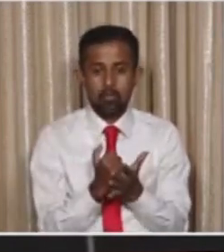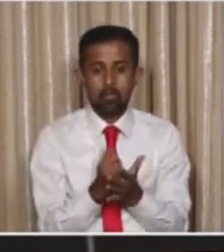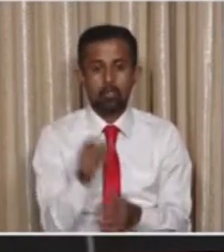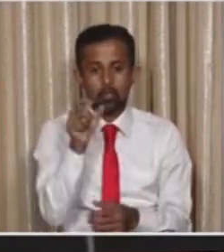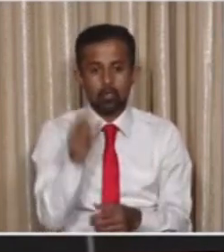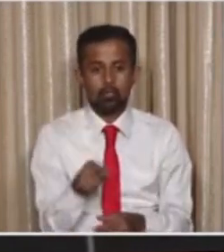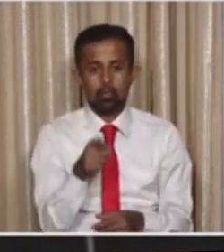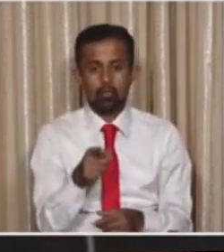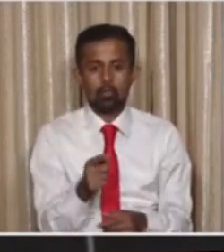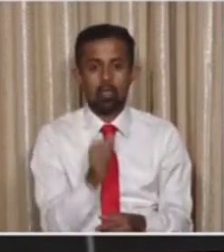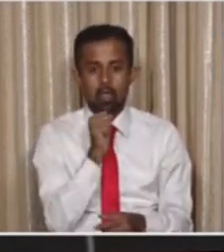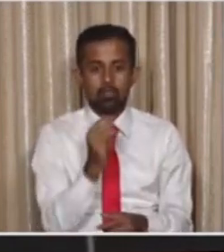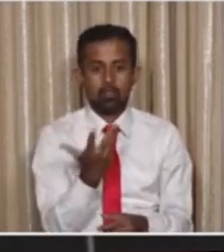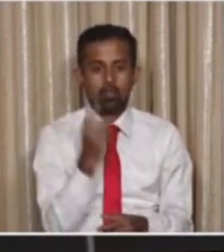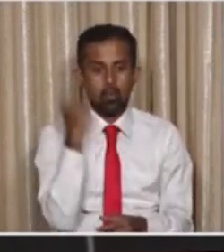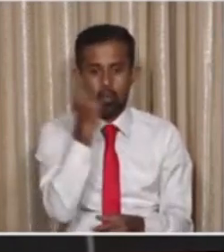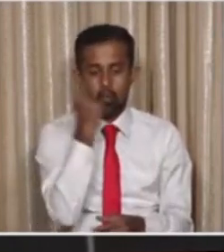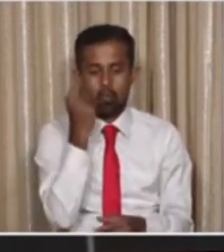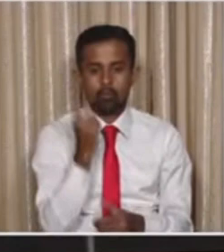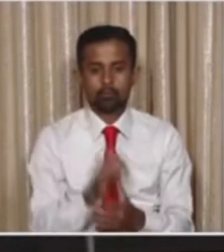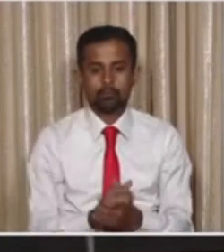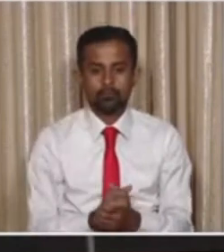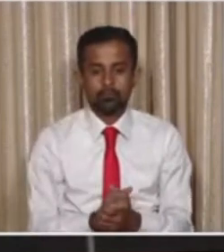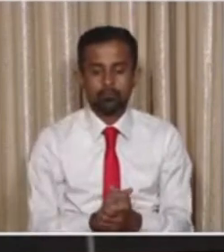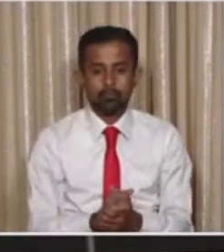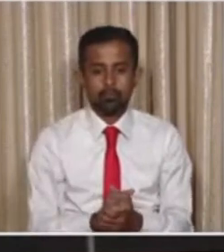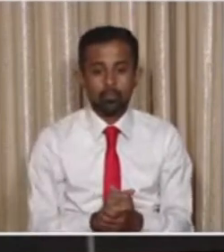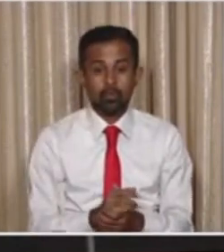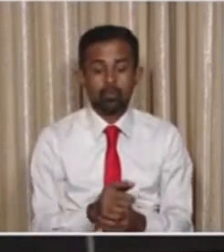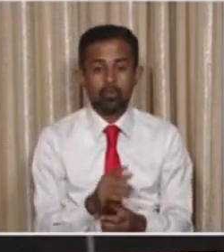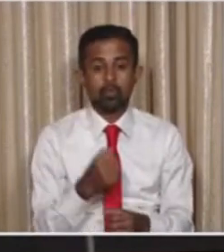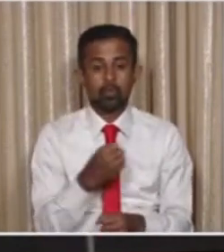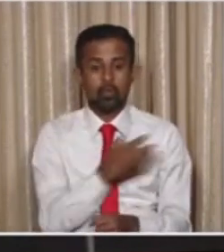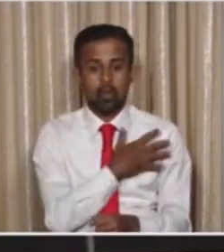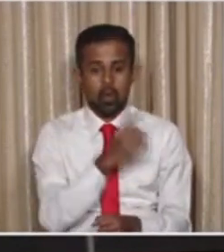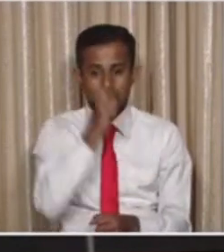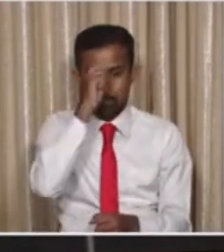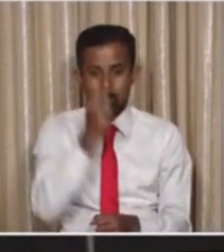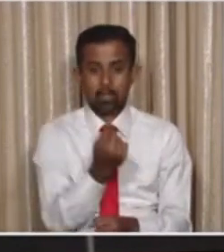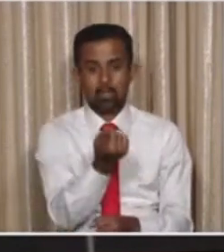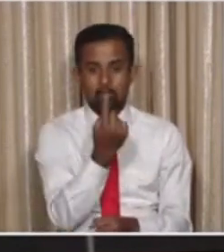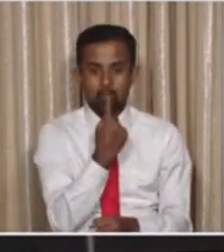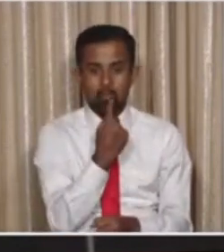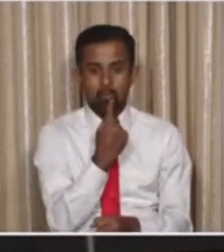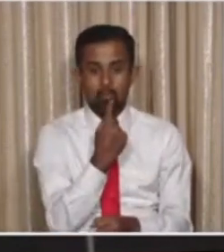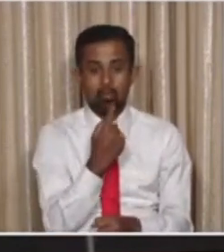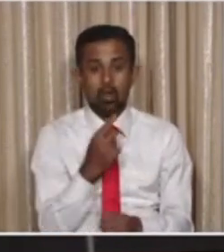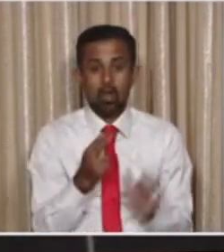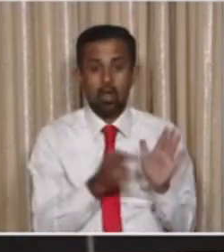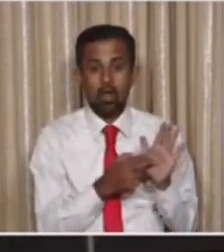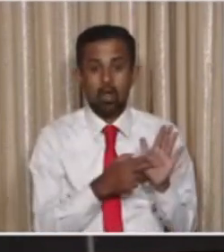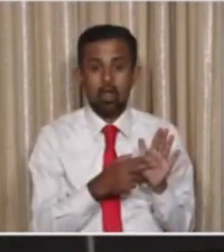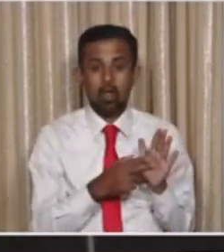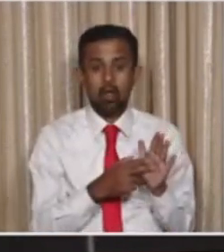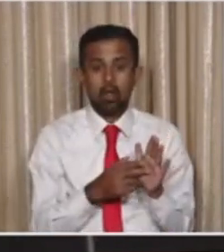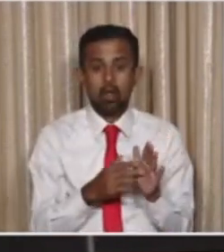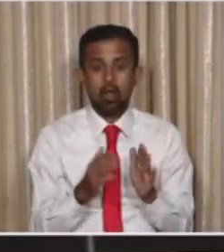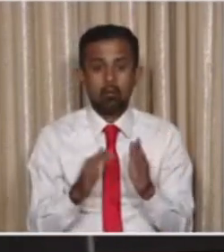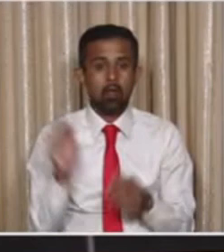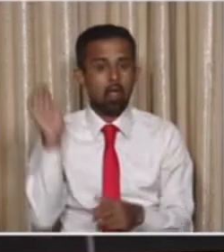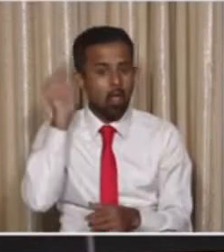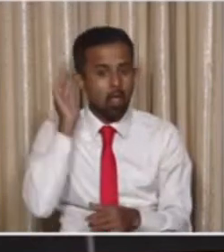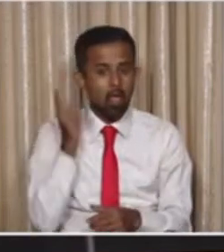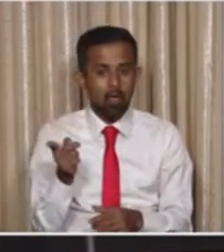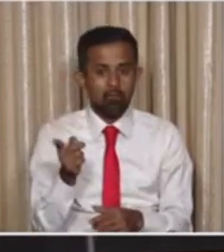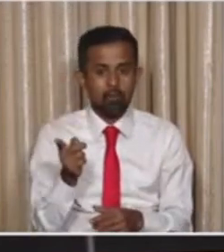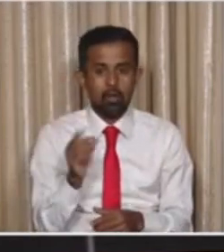ඕනේ මේකේ ඇත්ත නැත්ත හොයන්න. ඒ නිසා එතුමා කතා කරා, මෙතුමා කියනවා ගෝඨාභය රාජපක්ෂ මහත්මයා කිව්වලු ගරු නාලකගොඩේ මැතිතුමත් මේක ගැන ඇහුවා.